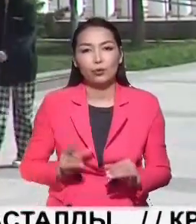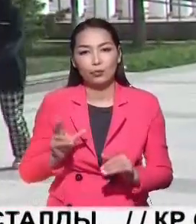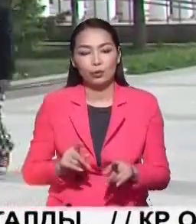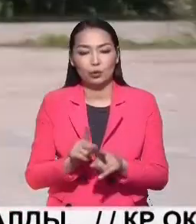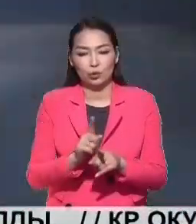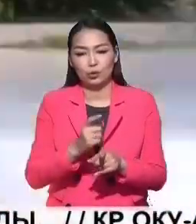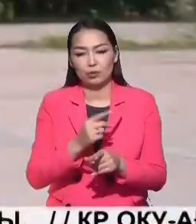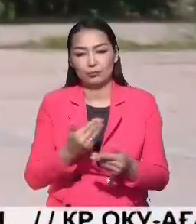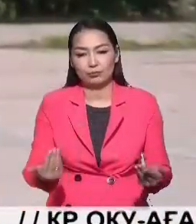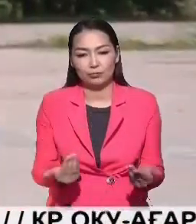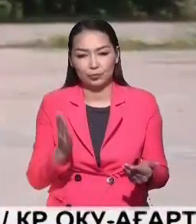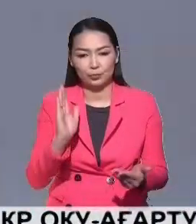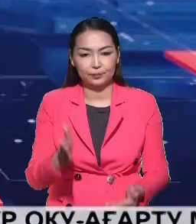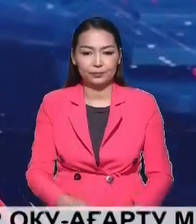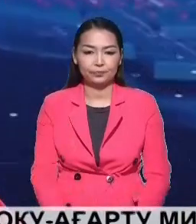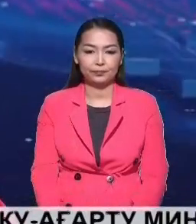айтты.